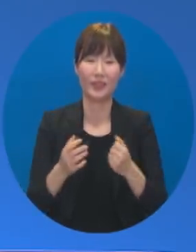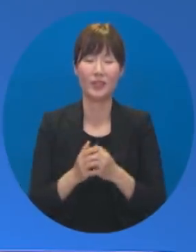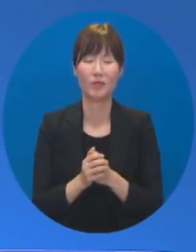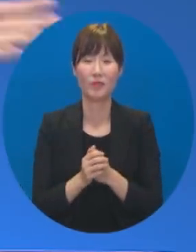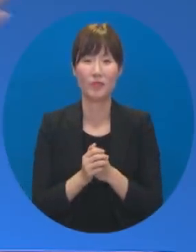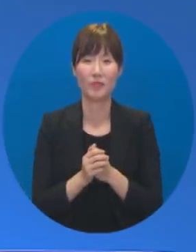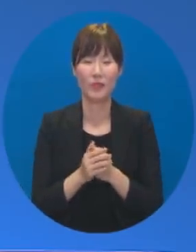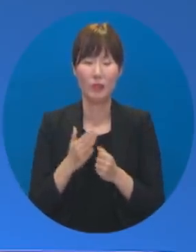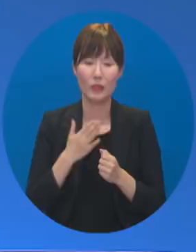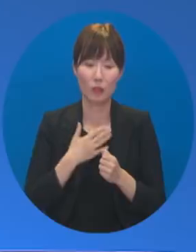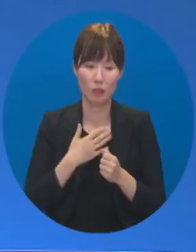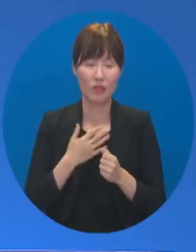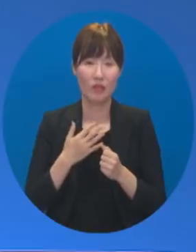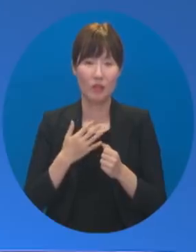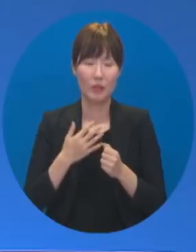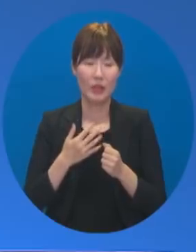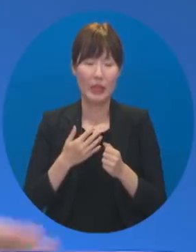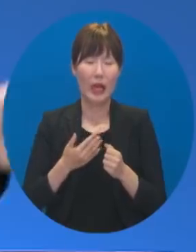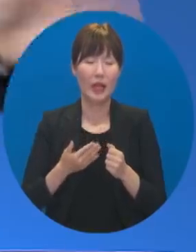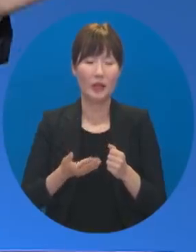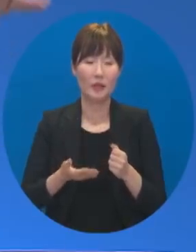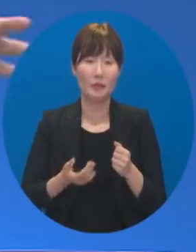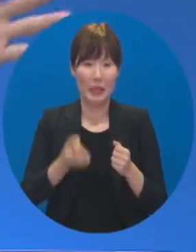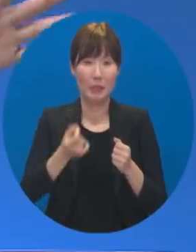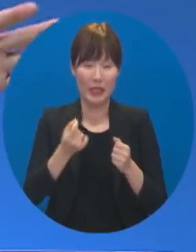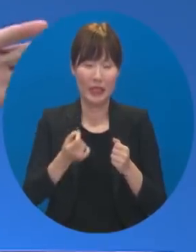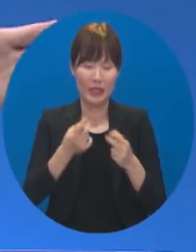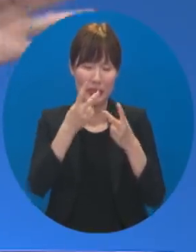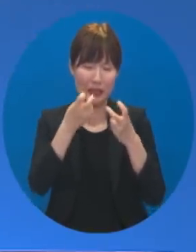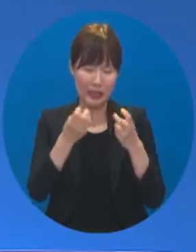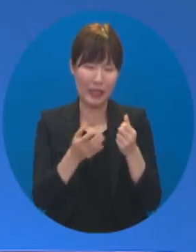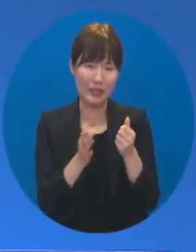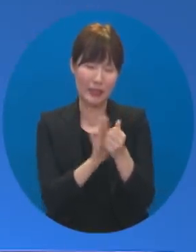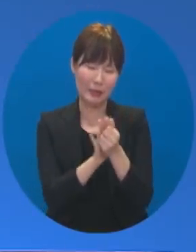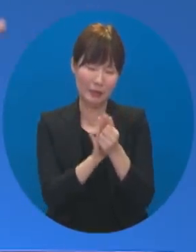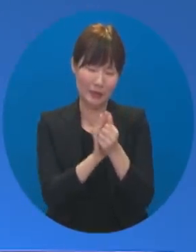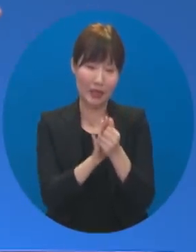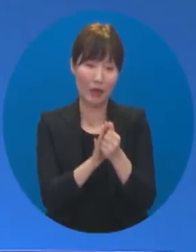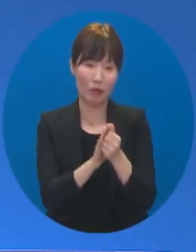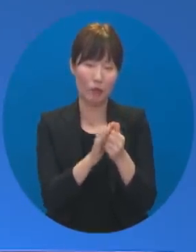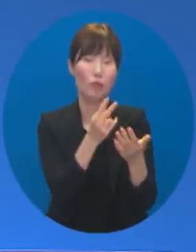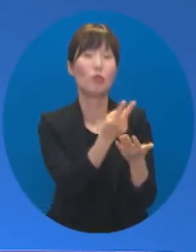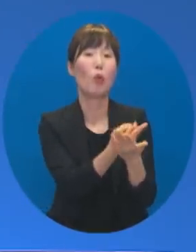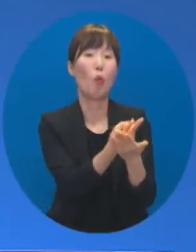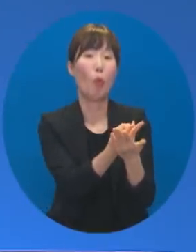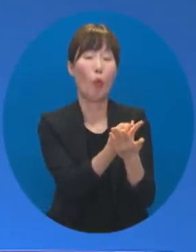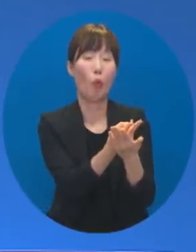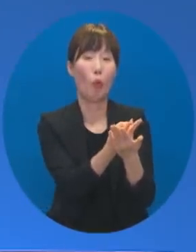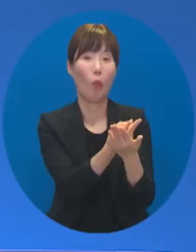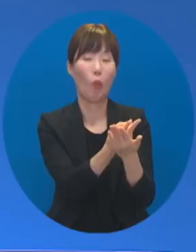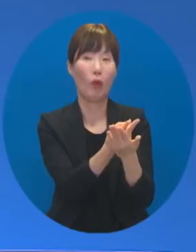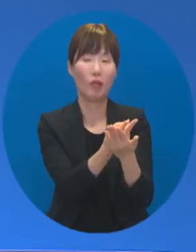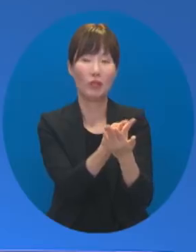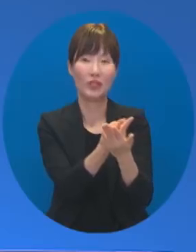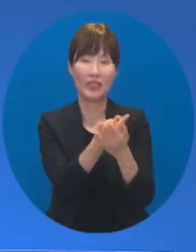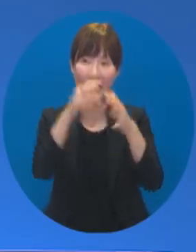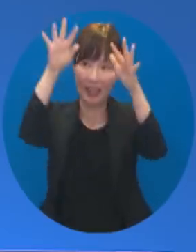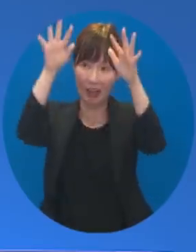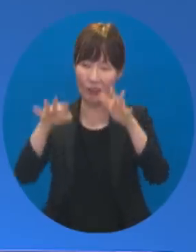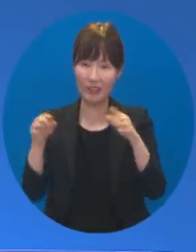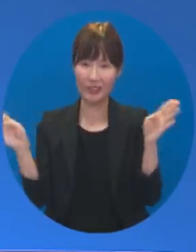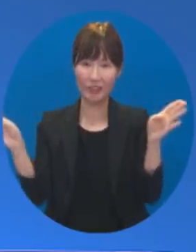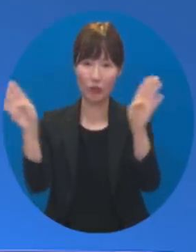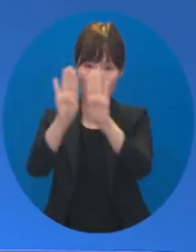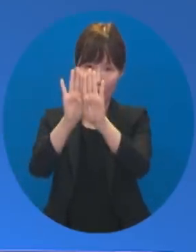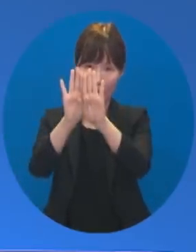야 빨리 자야 돼. 그 5살짜리 애를 빨리 자 그래가지고 눕혀놓고 커튼을 딱 이렇게